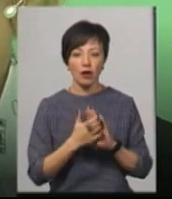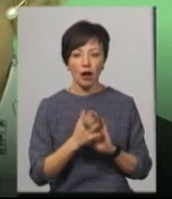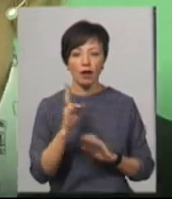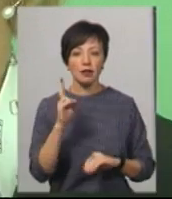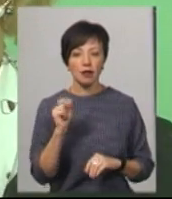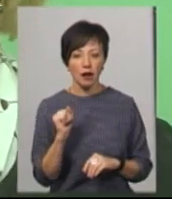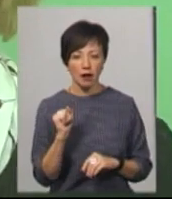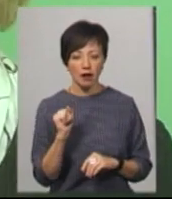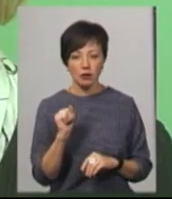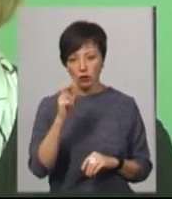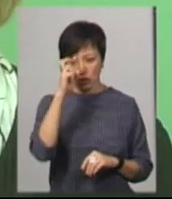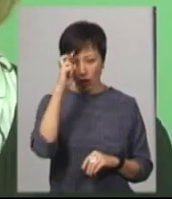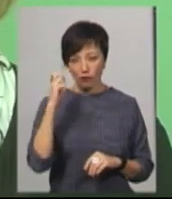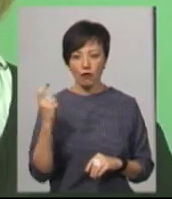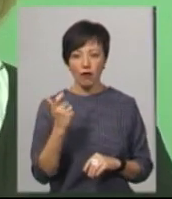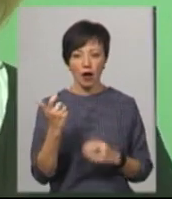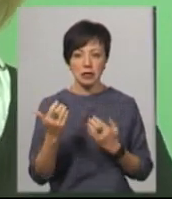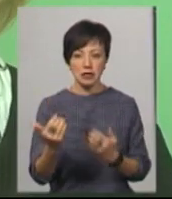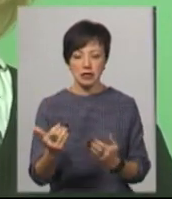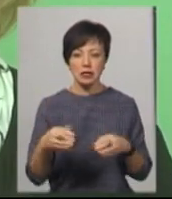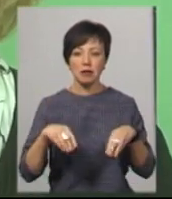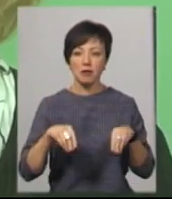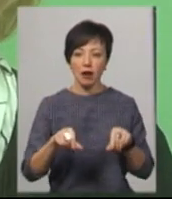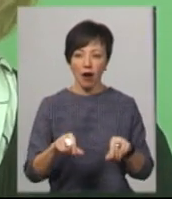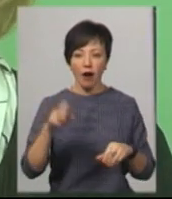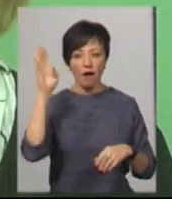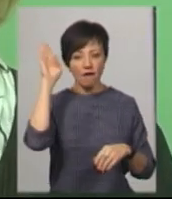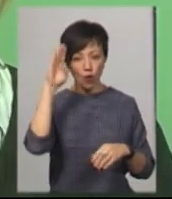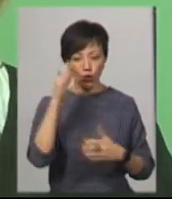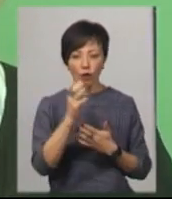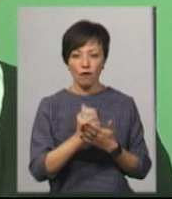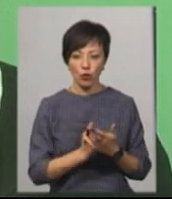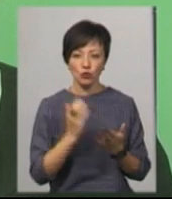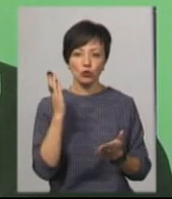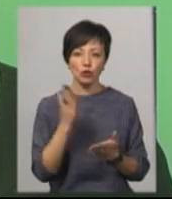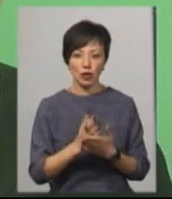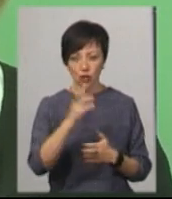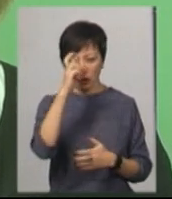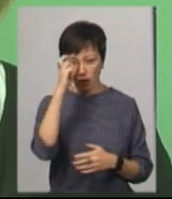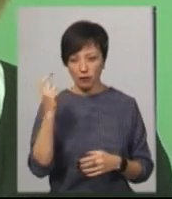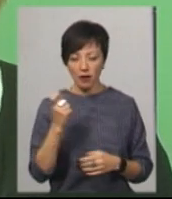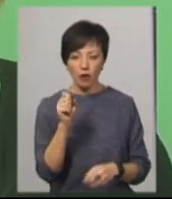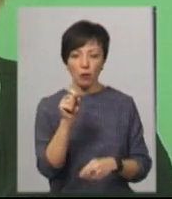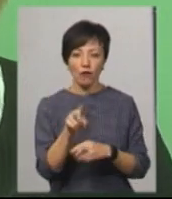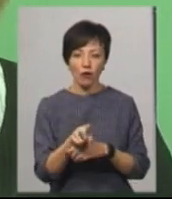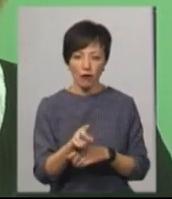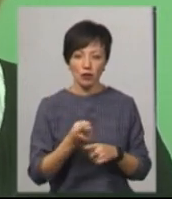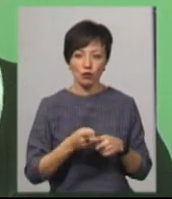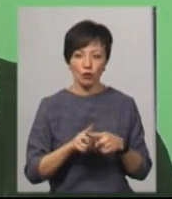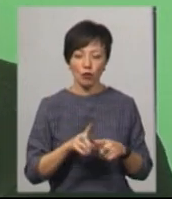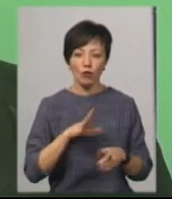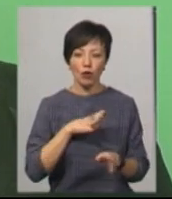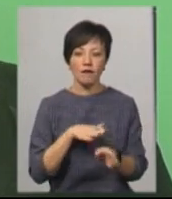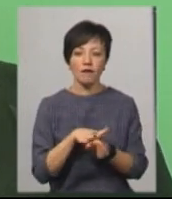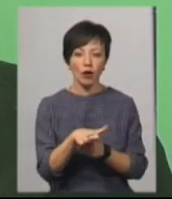державну власність. Тобто земля водного фонду є державною власністю. Тому повноваження були